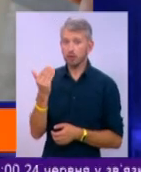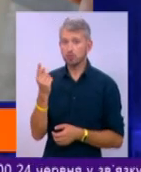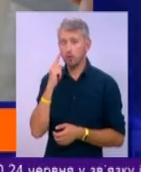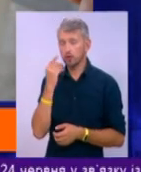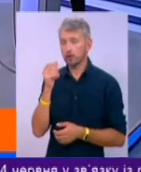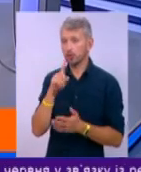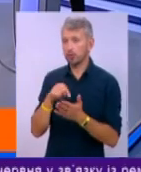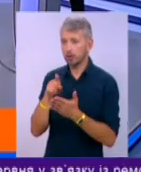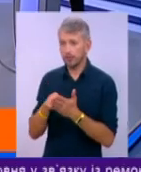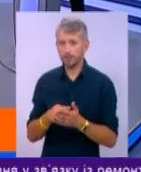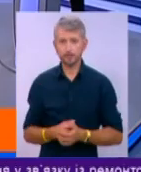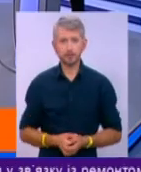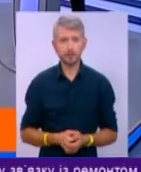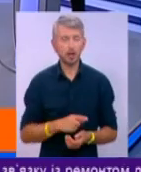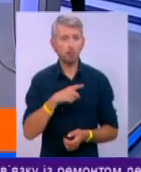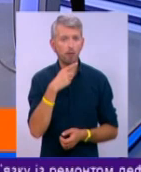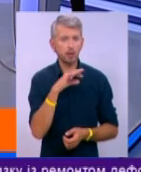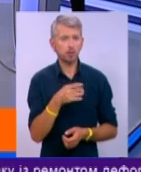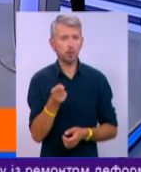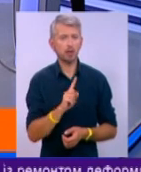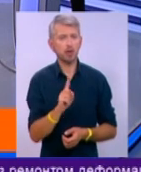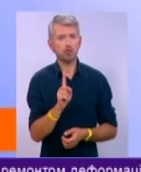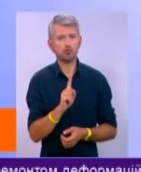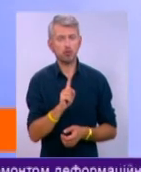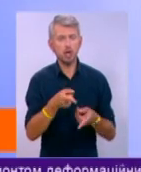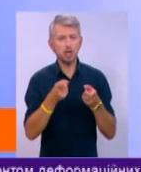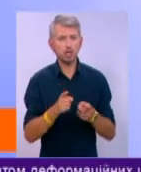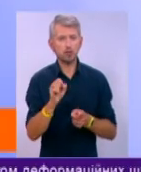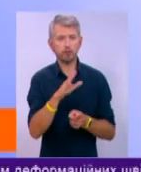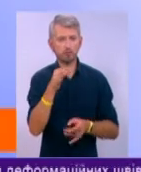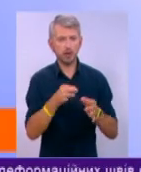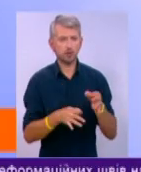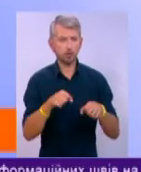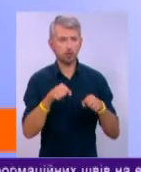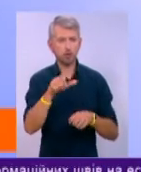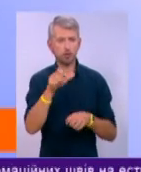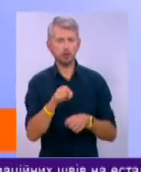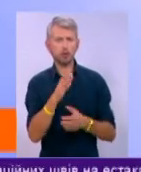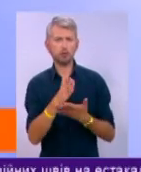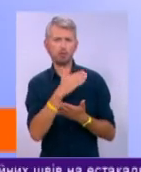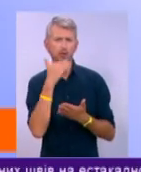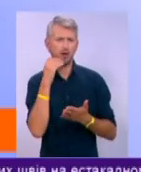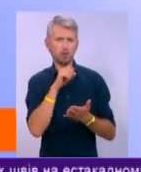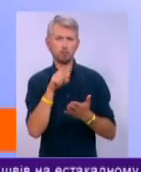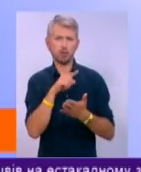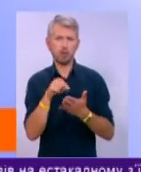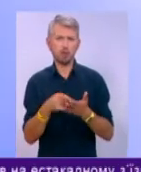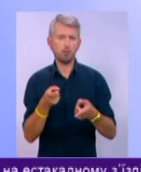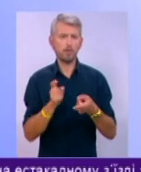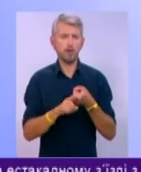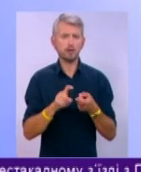питання, пане Ігоре. Ну, мова йде про те, що дійсно Європейський суд з прав людини, там є багато питань, пов'язаних